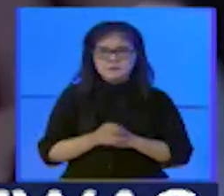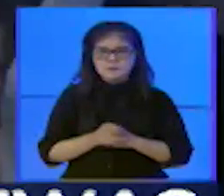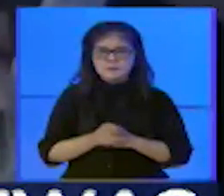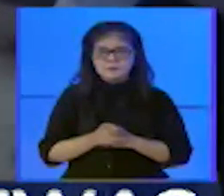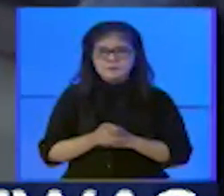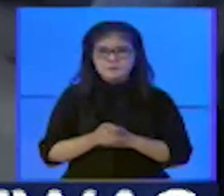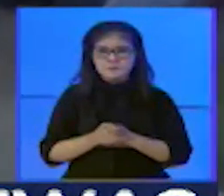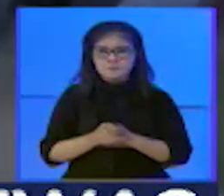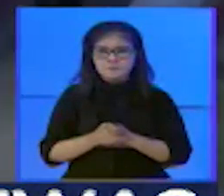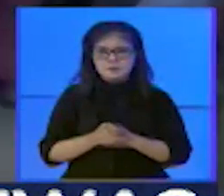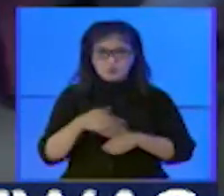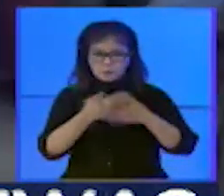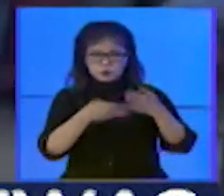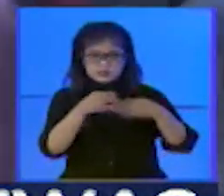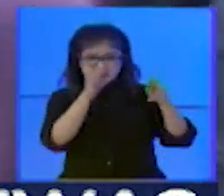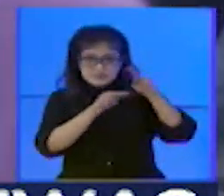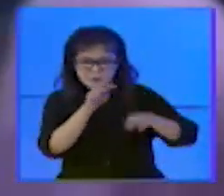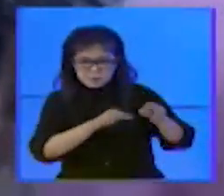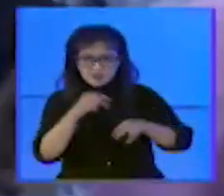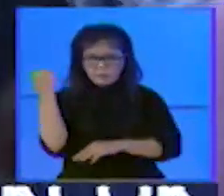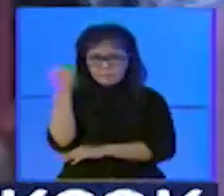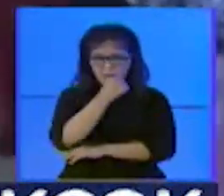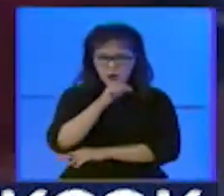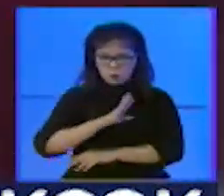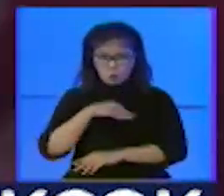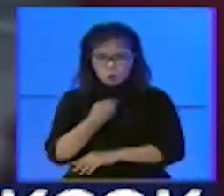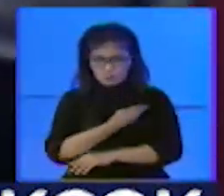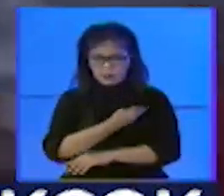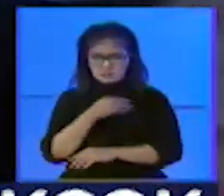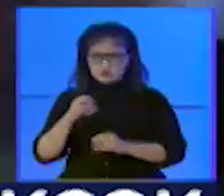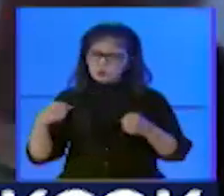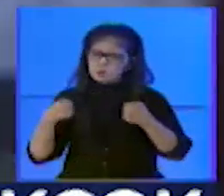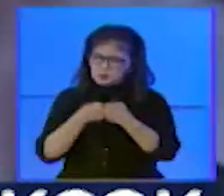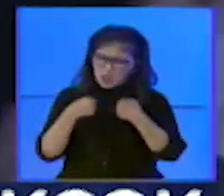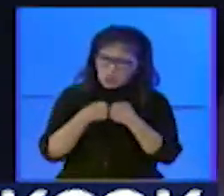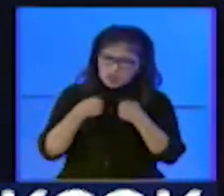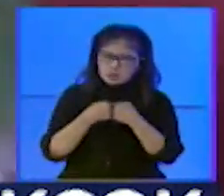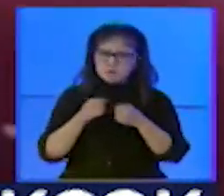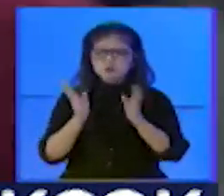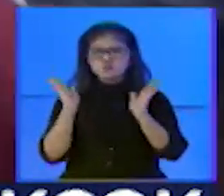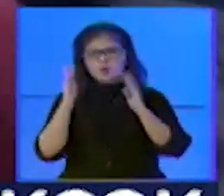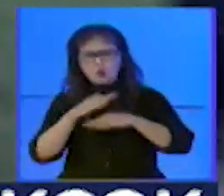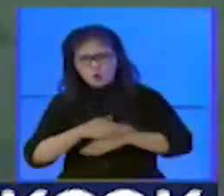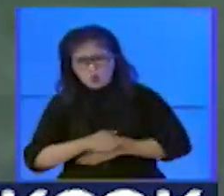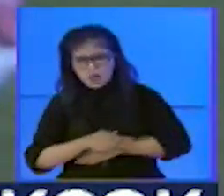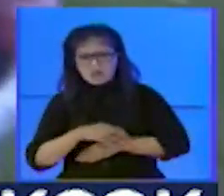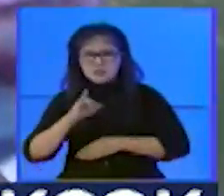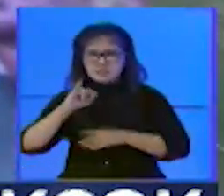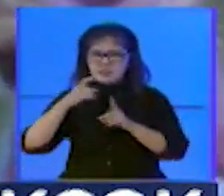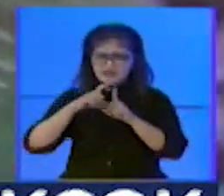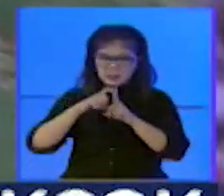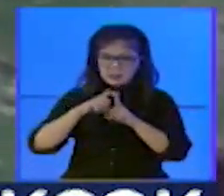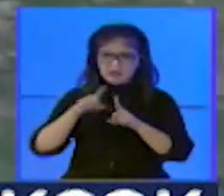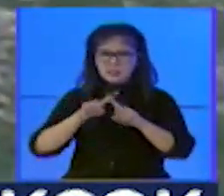Dari hasil penyelidikan, korban dan pelaku terlibat cekcok usai melaksanakan sholat Idul Fitri. Namun pemicu keributan rumah tangga keduanya belum